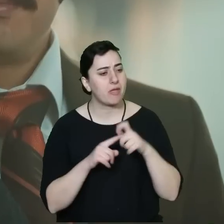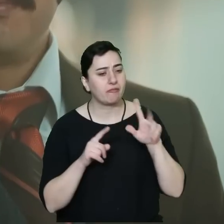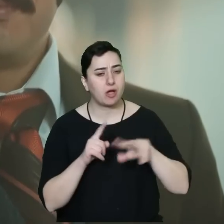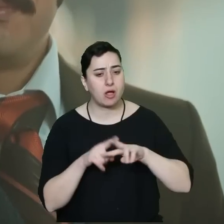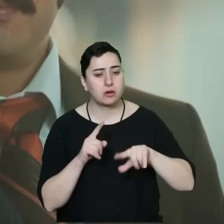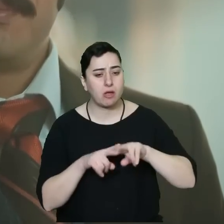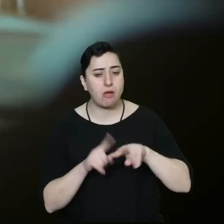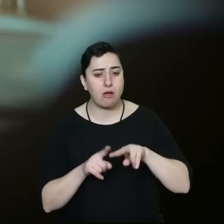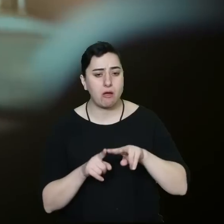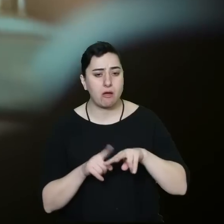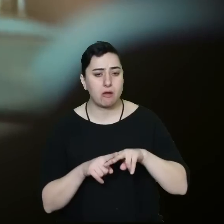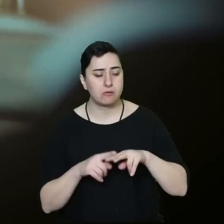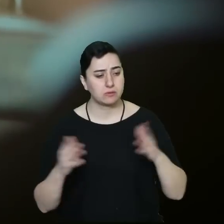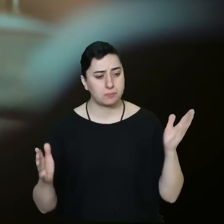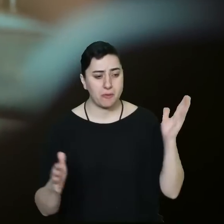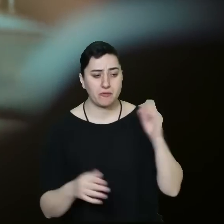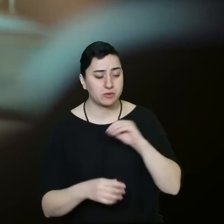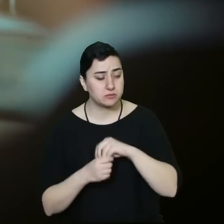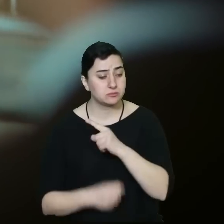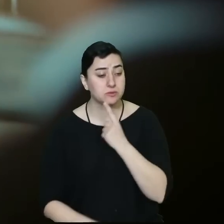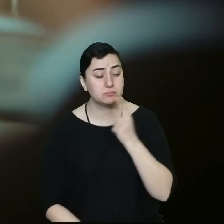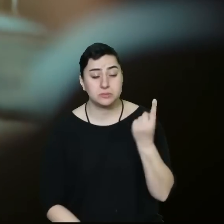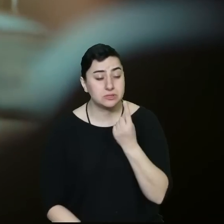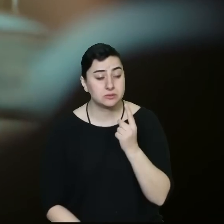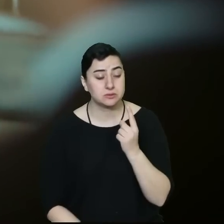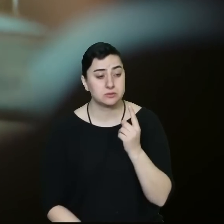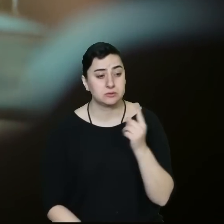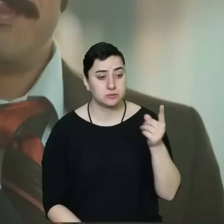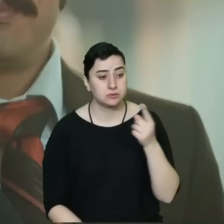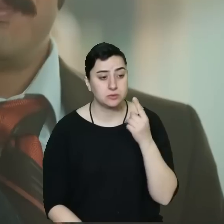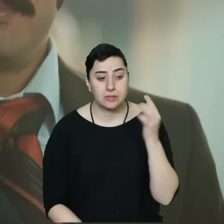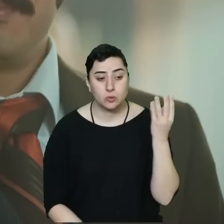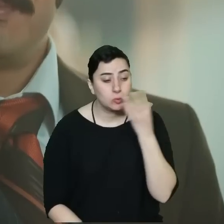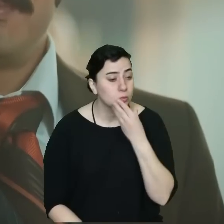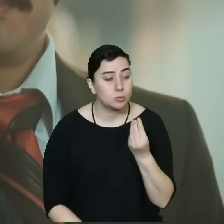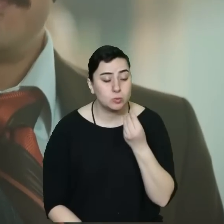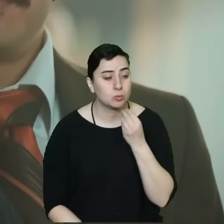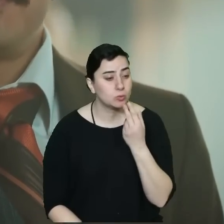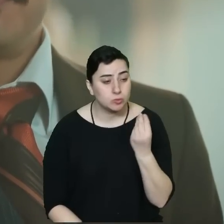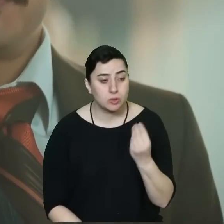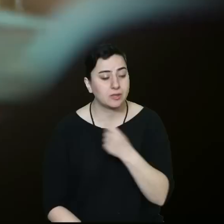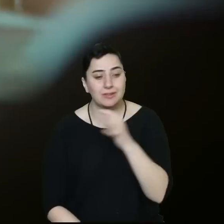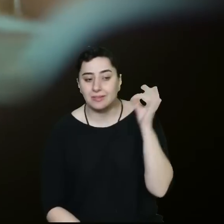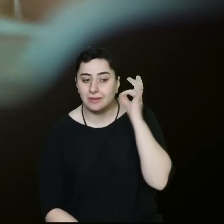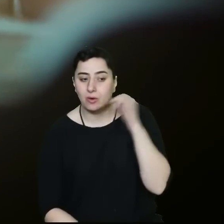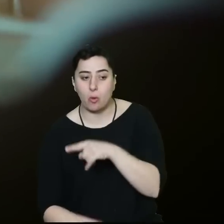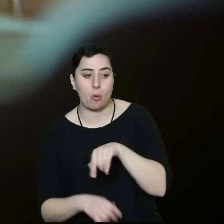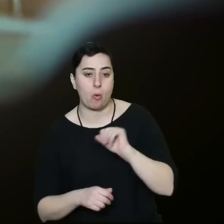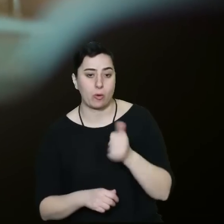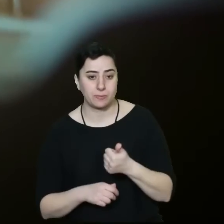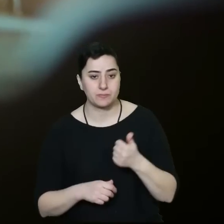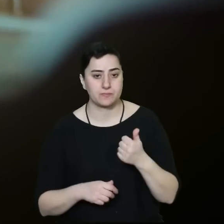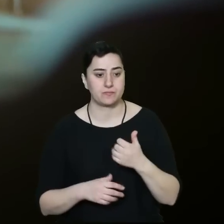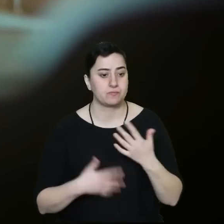düştü. Birisinin sözü güzelse dinleyicidendir. Öğretmenin heyecanı ve işe